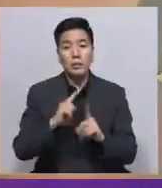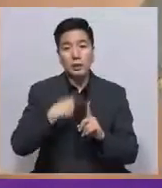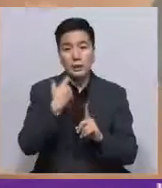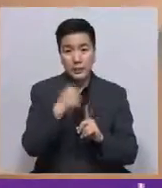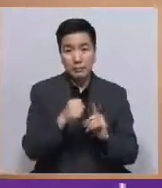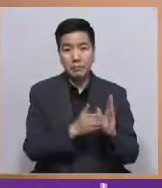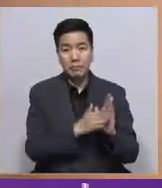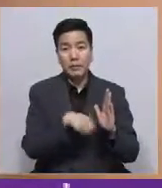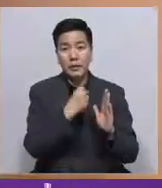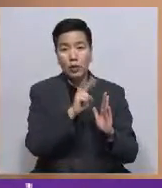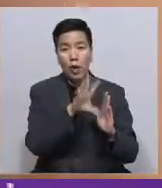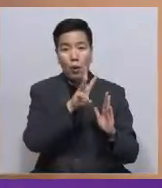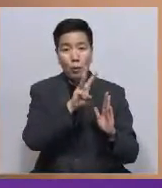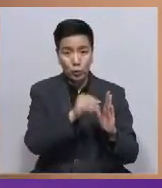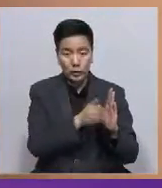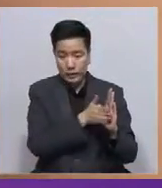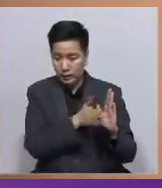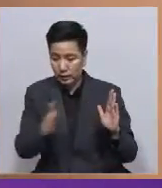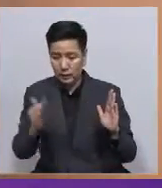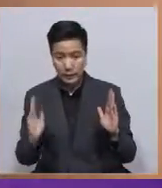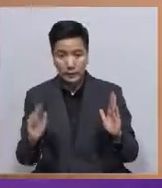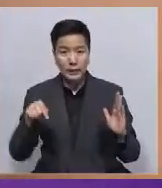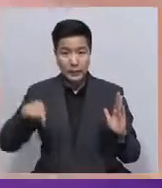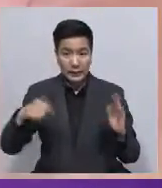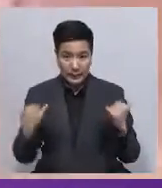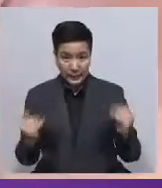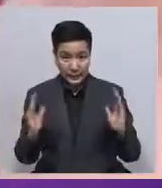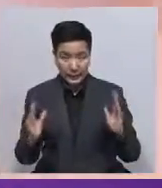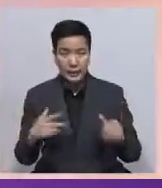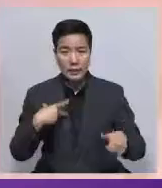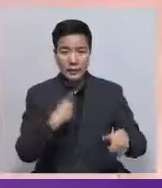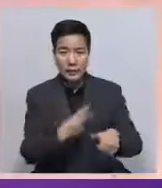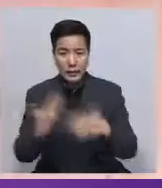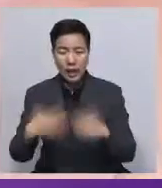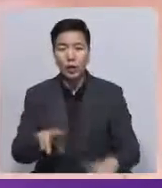ม2560จนถึงวันนี้ได้ดำเนินการฉีดวัคซีนไปแล้ว